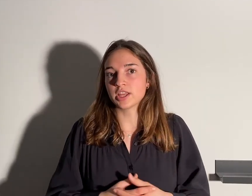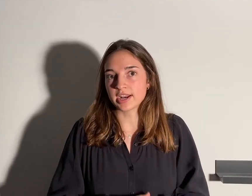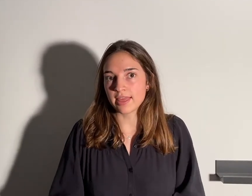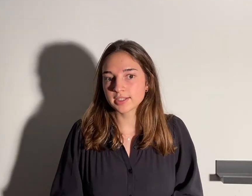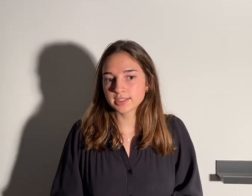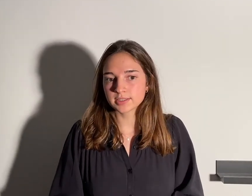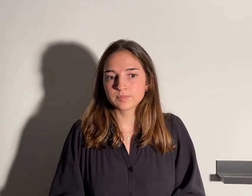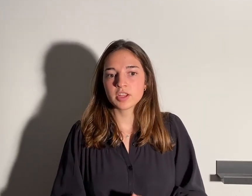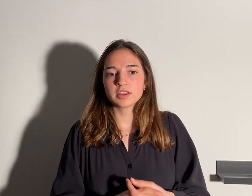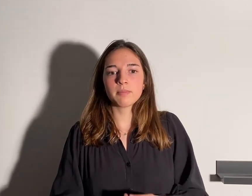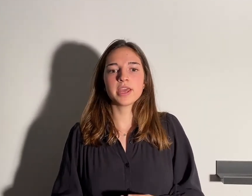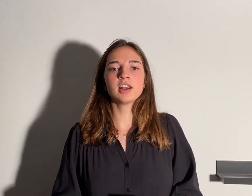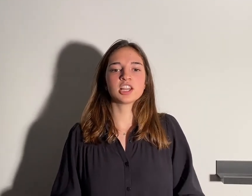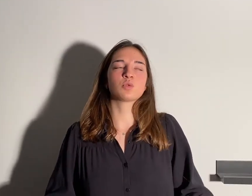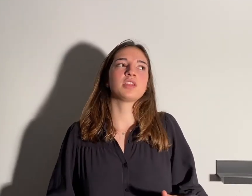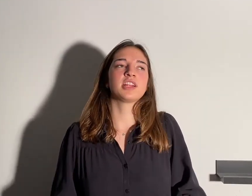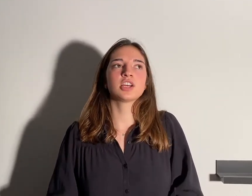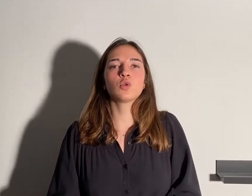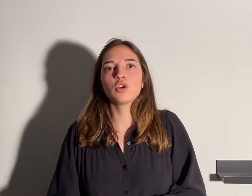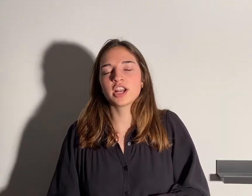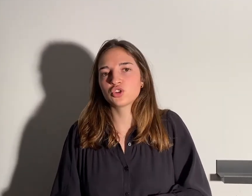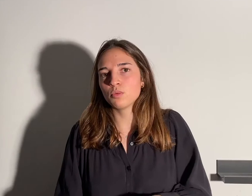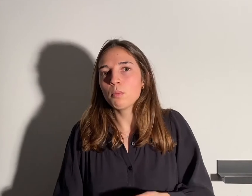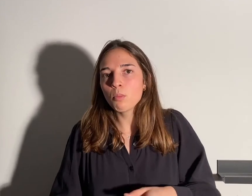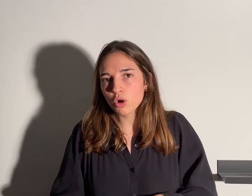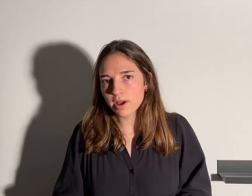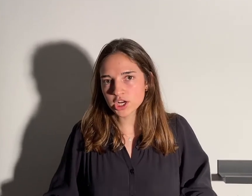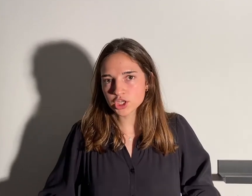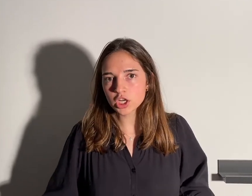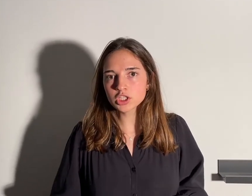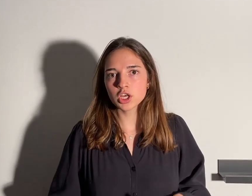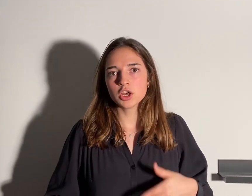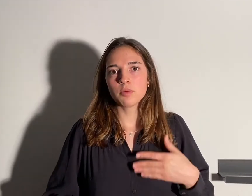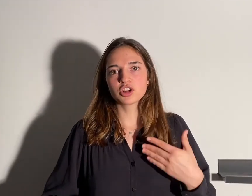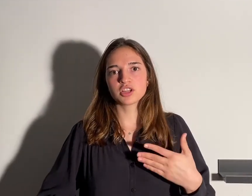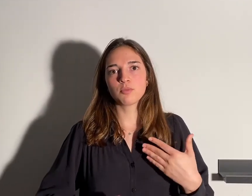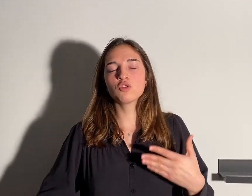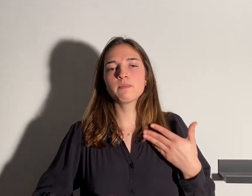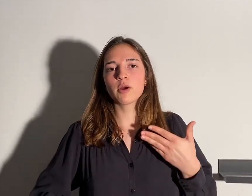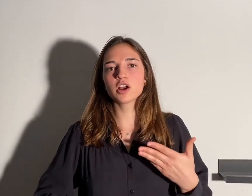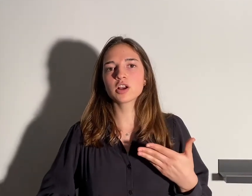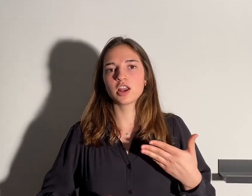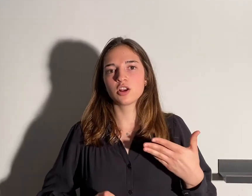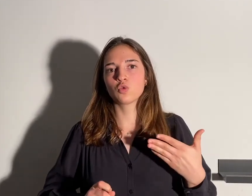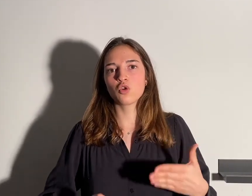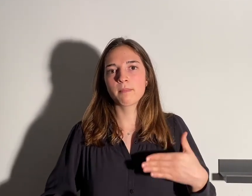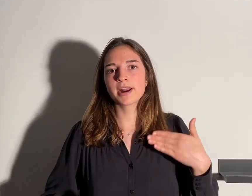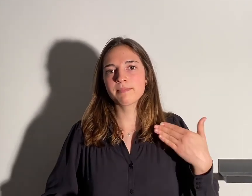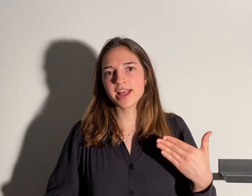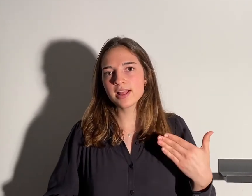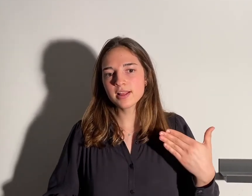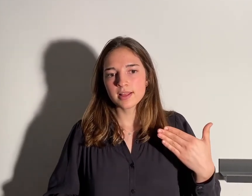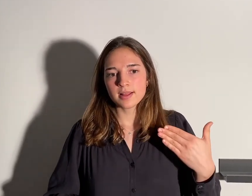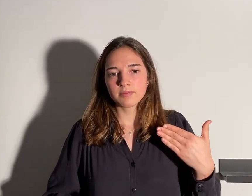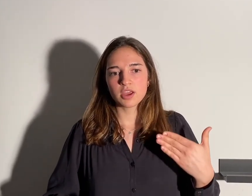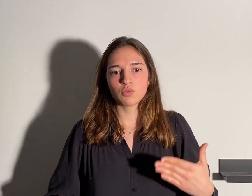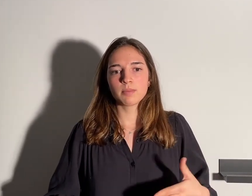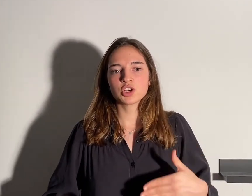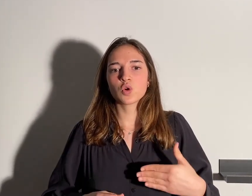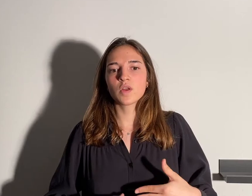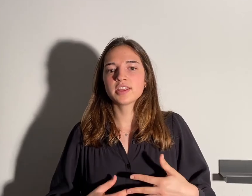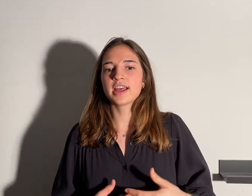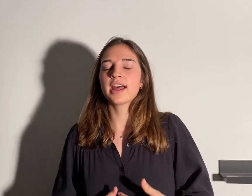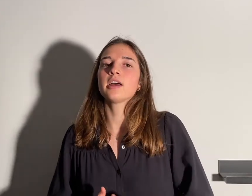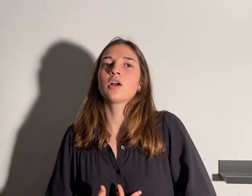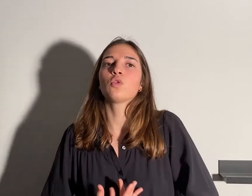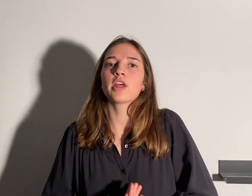més concentrades. També les quantitats de colorants són molt baixes, però s'ha pogut veure que el colorant vermell té una